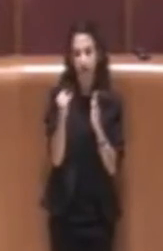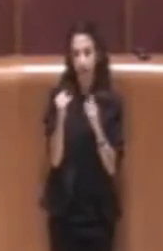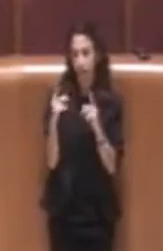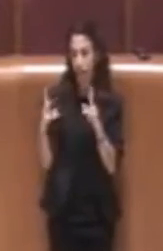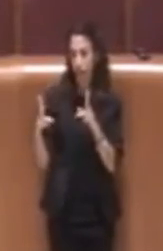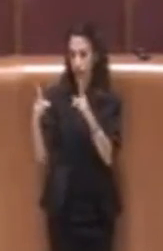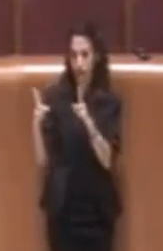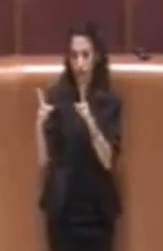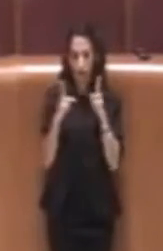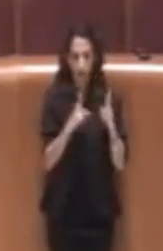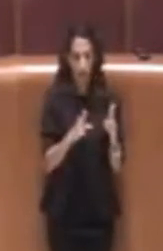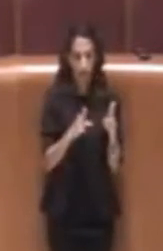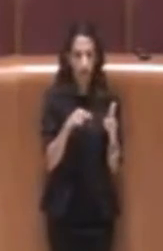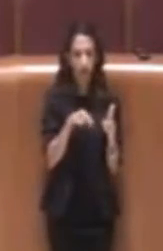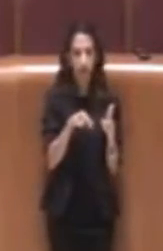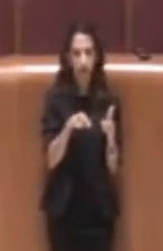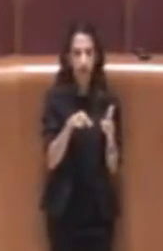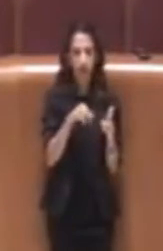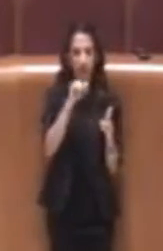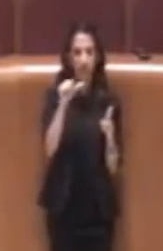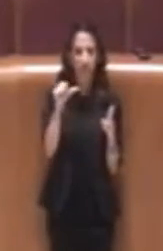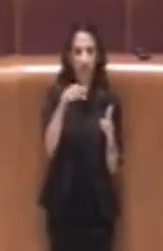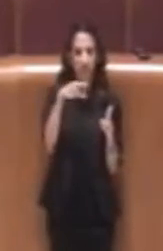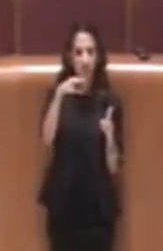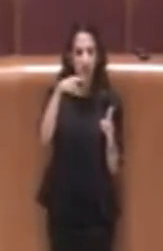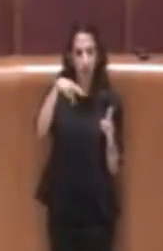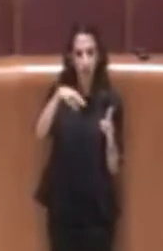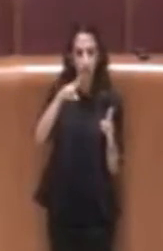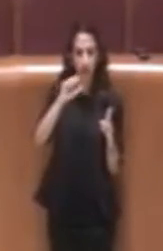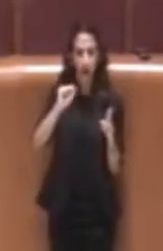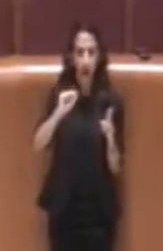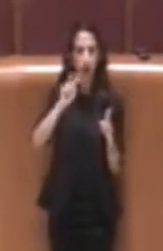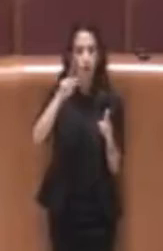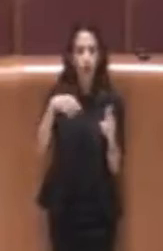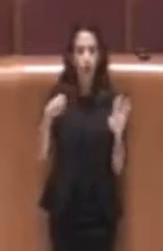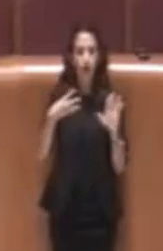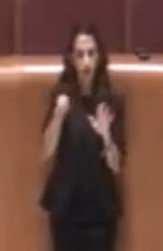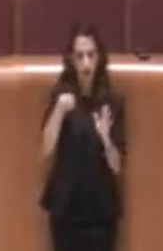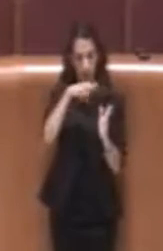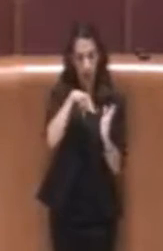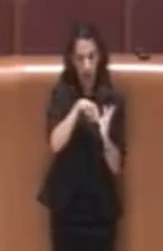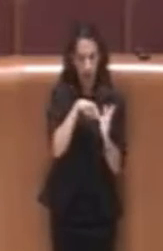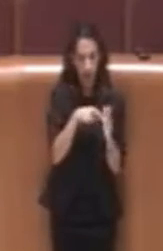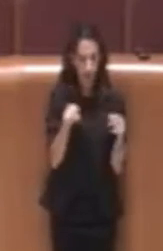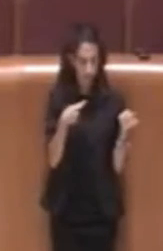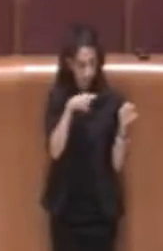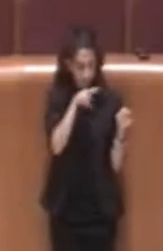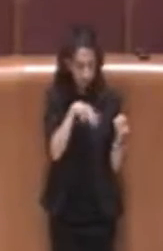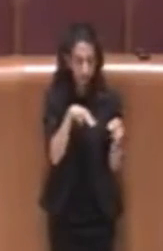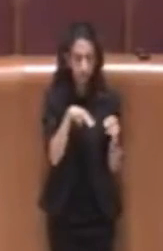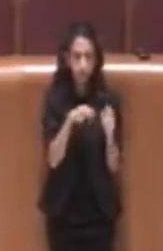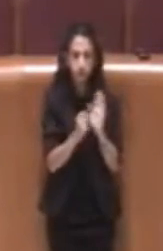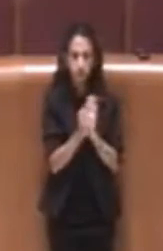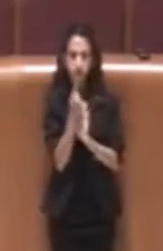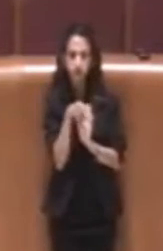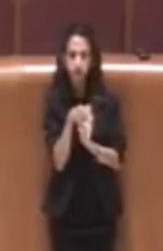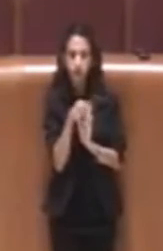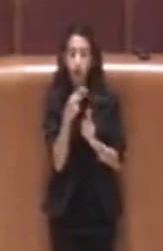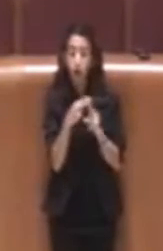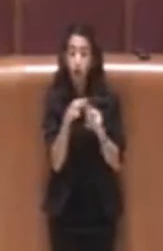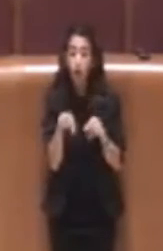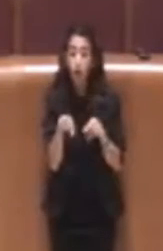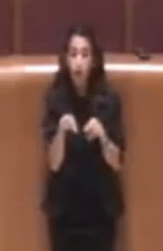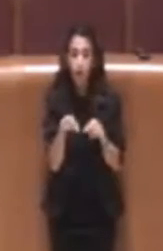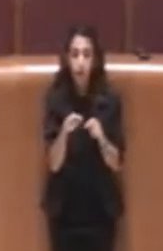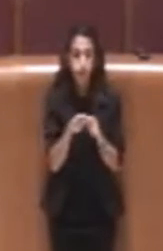del rapporto dell'ISPRA del 2019, dove leggo: emerge che Roma, con un